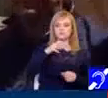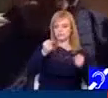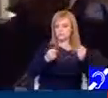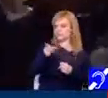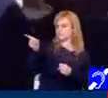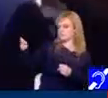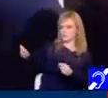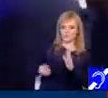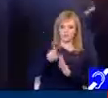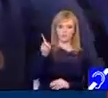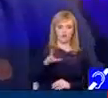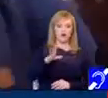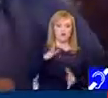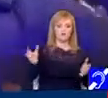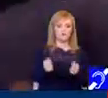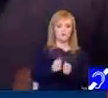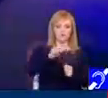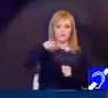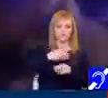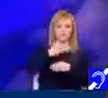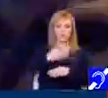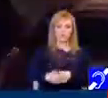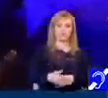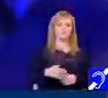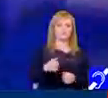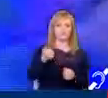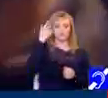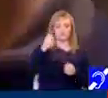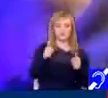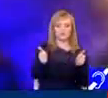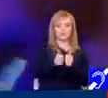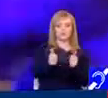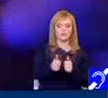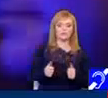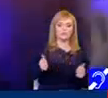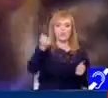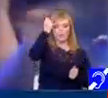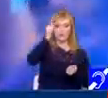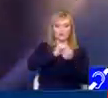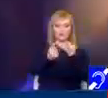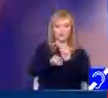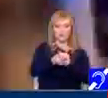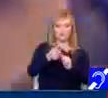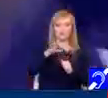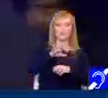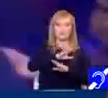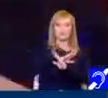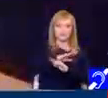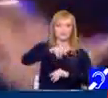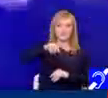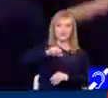italian Macerata. El a fost prins o oră mai târziu lângă un monument al soldaților căzuți în timpul celui de-al doilea război mondial. Poliția